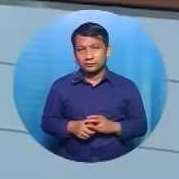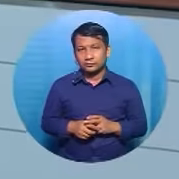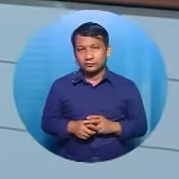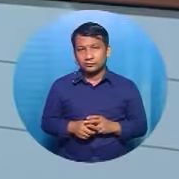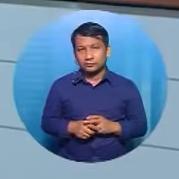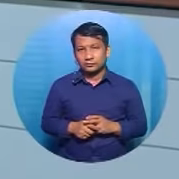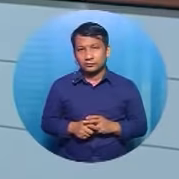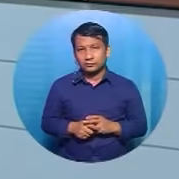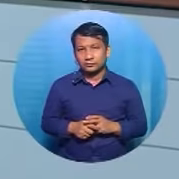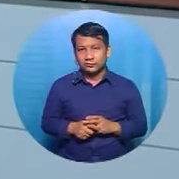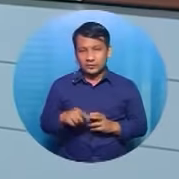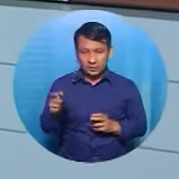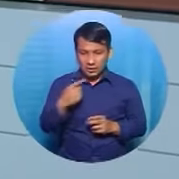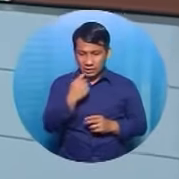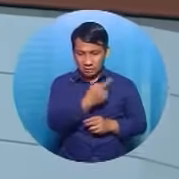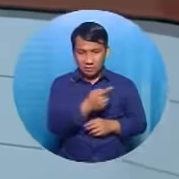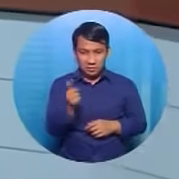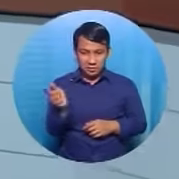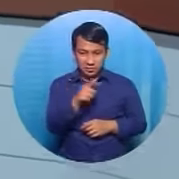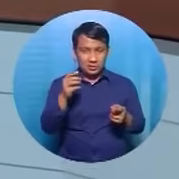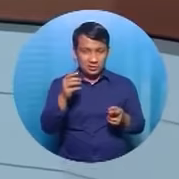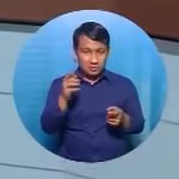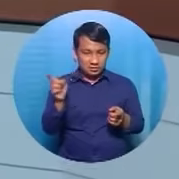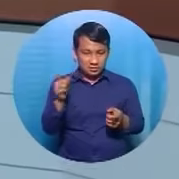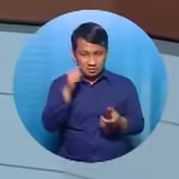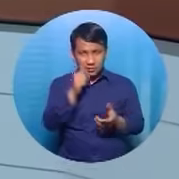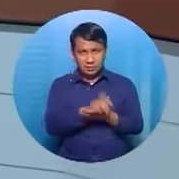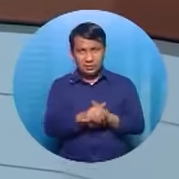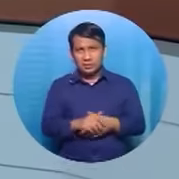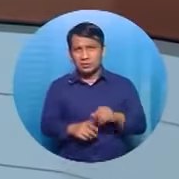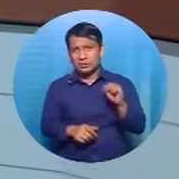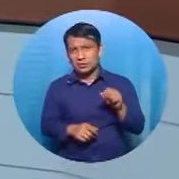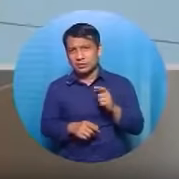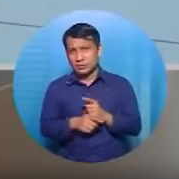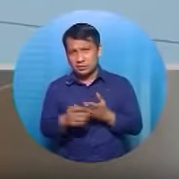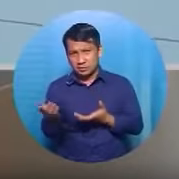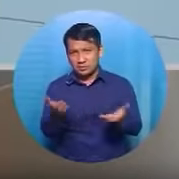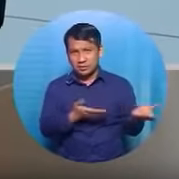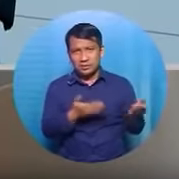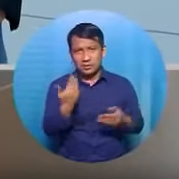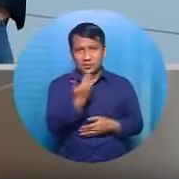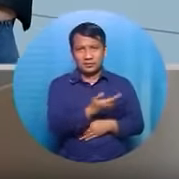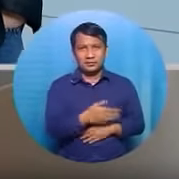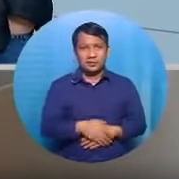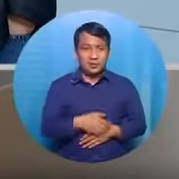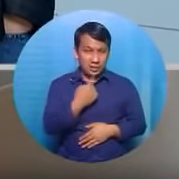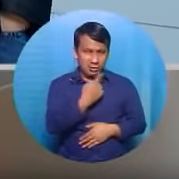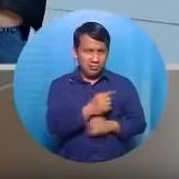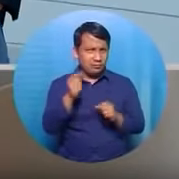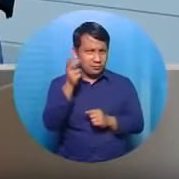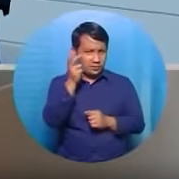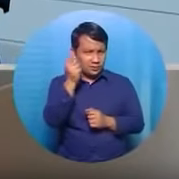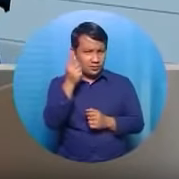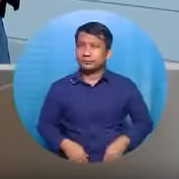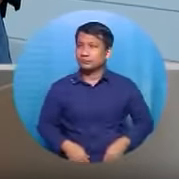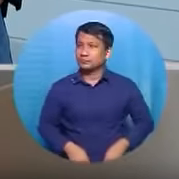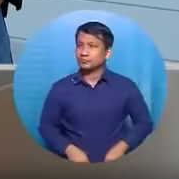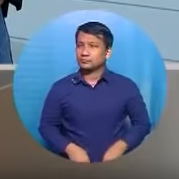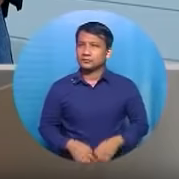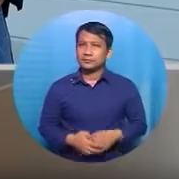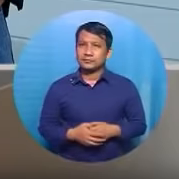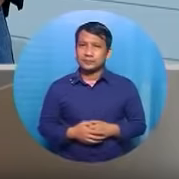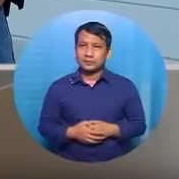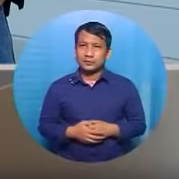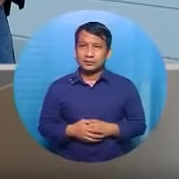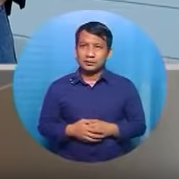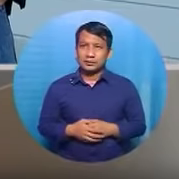Okay. Corporal, gusto mong sagutin po yung mga sinabi ni Madam? Corporal? Yes, sir. Yes. Sige po, sagutin niyo po, Corporal. Nakikinig po siya, narinig ka niya. Sige po. Kung dili